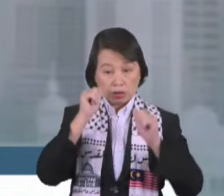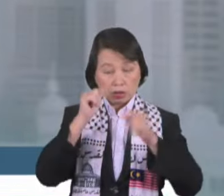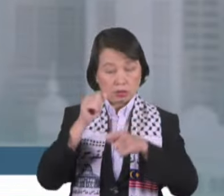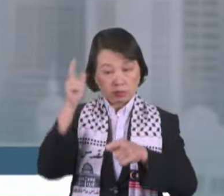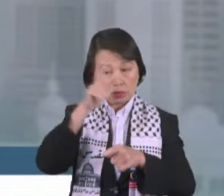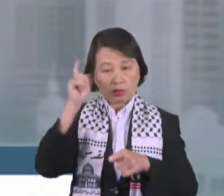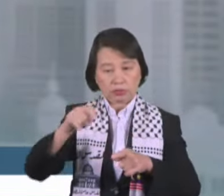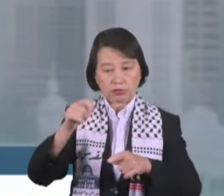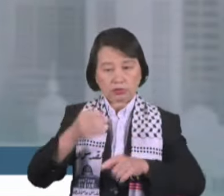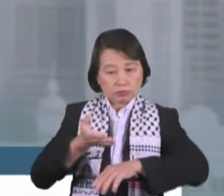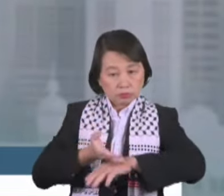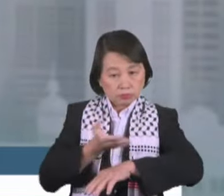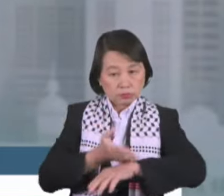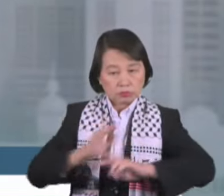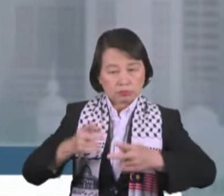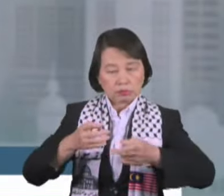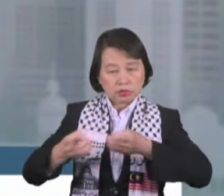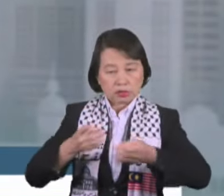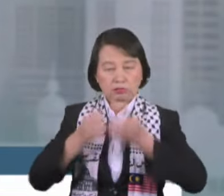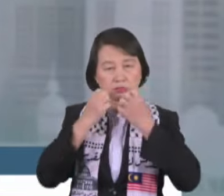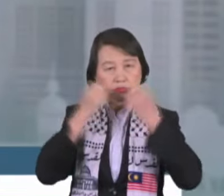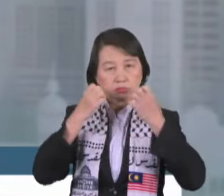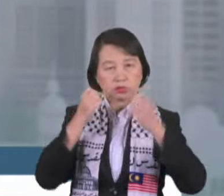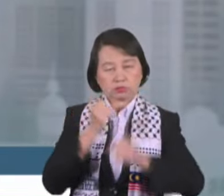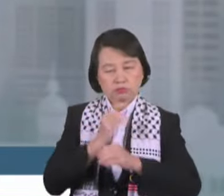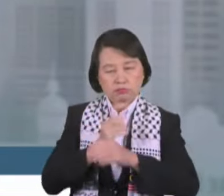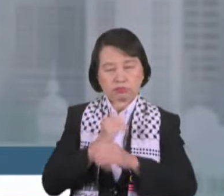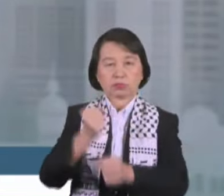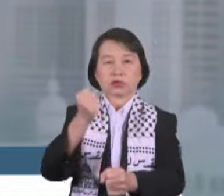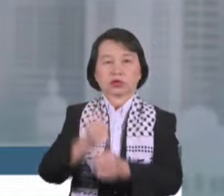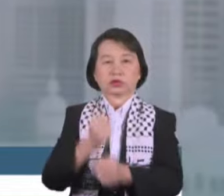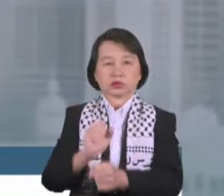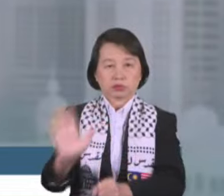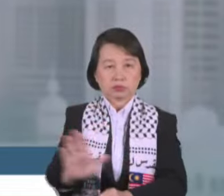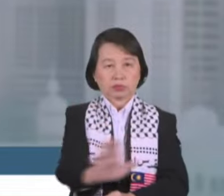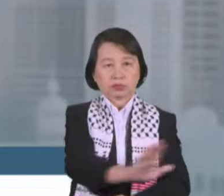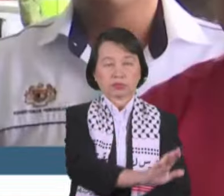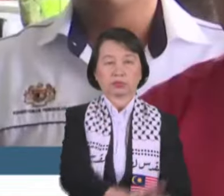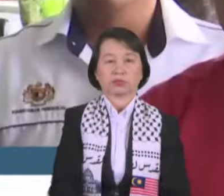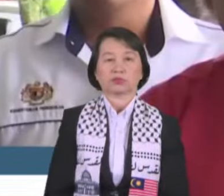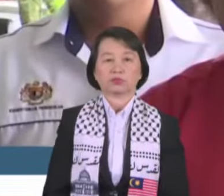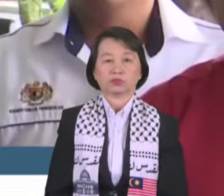perlu pertingkat disiplin, kecekapan dan produktiviti kerja.